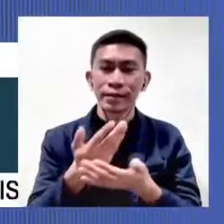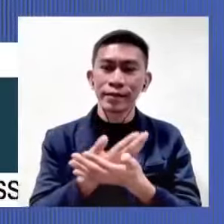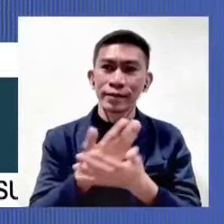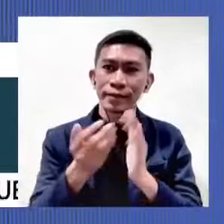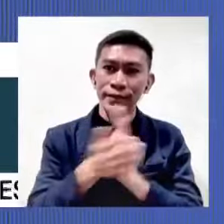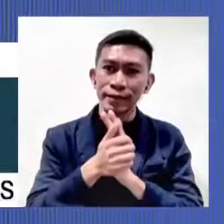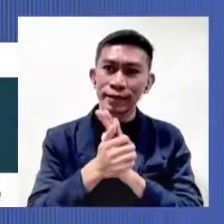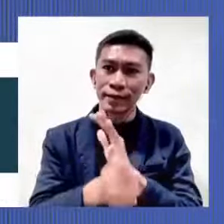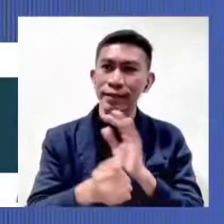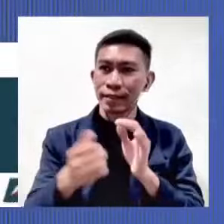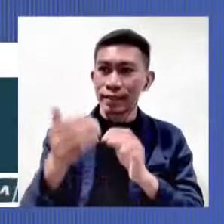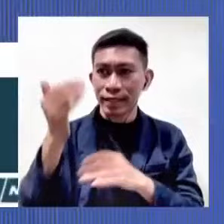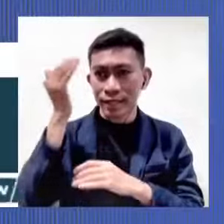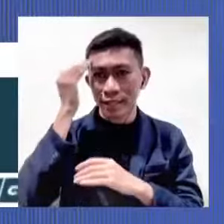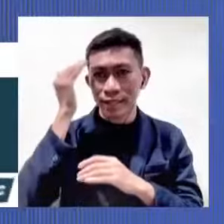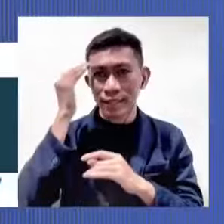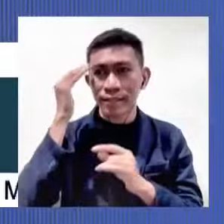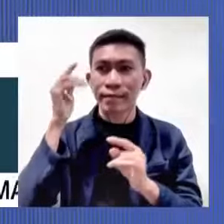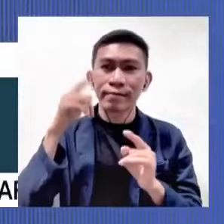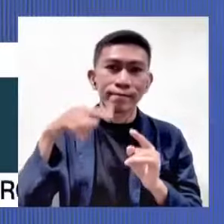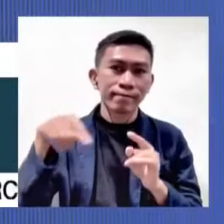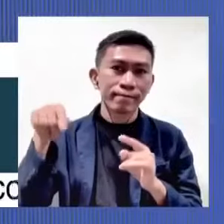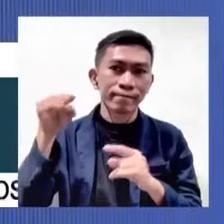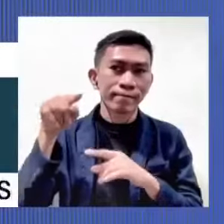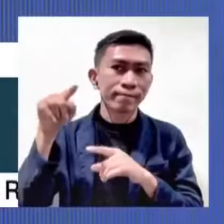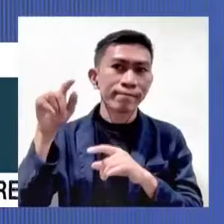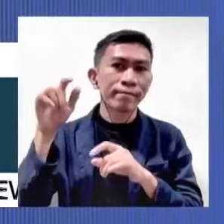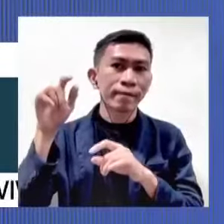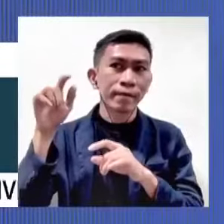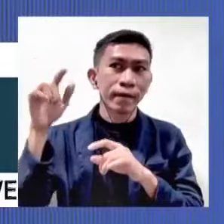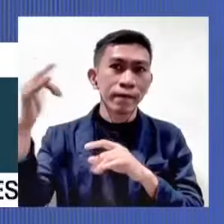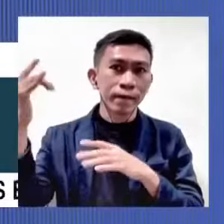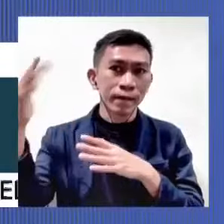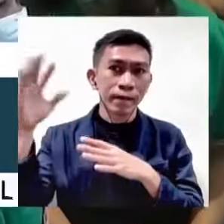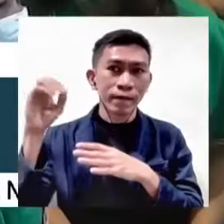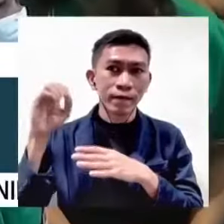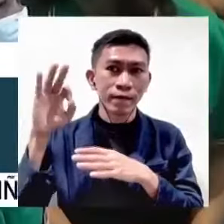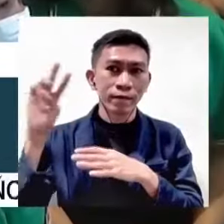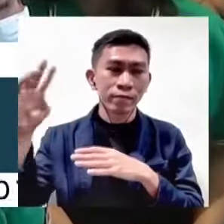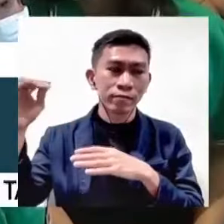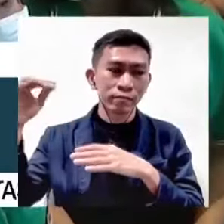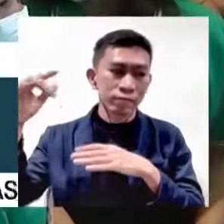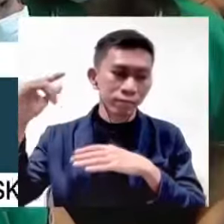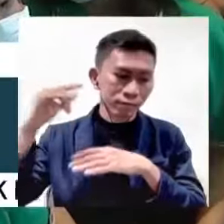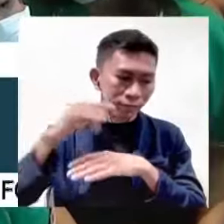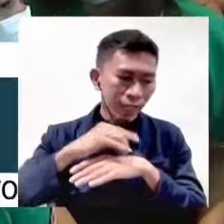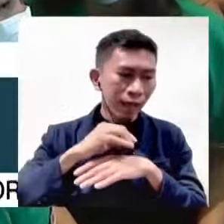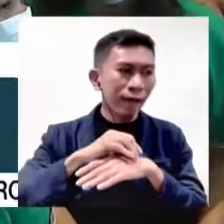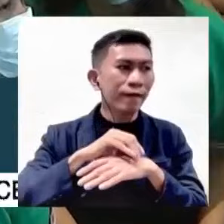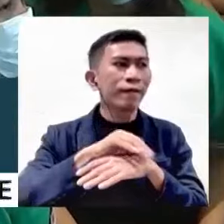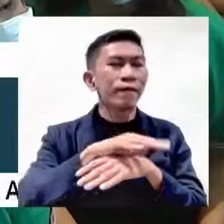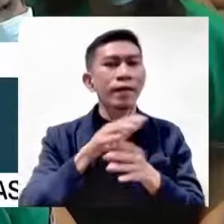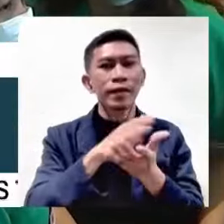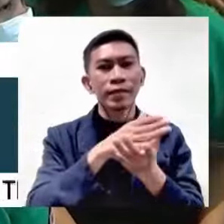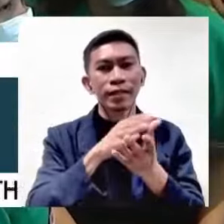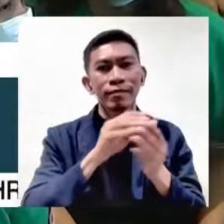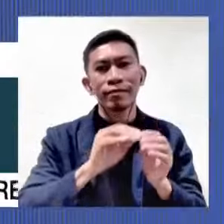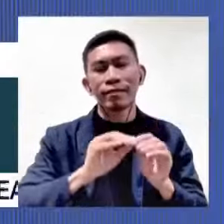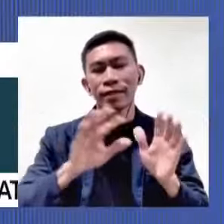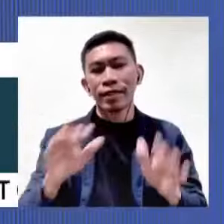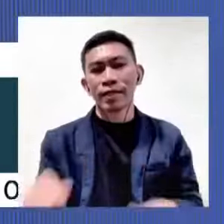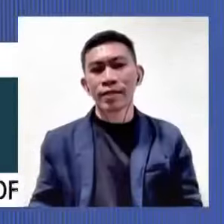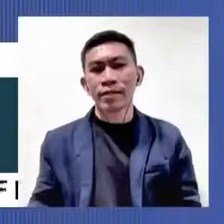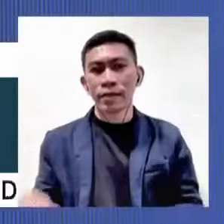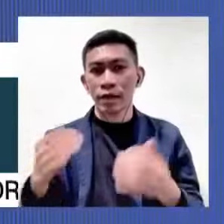at kaalaman na ibinabahagi sa ating lakas paggawa. Kasabay ng pagkayod ninyo sa ibayong